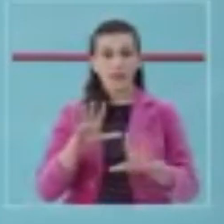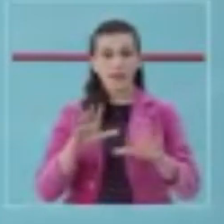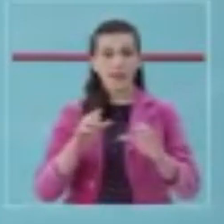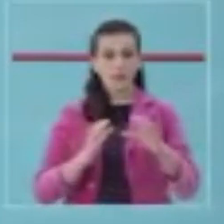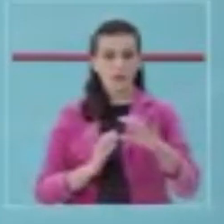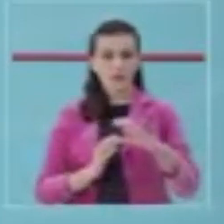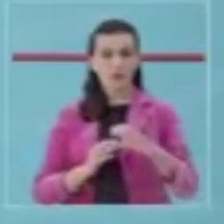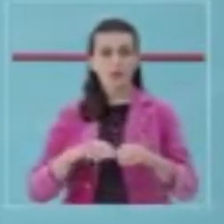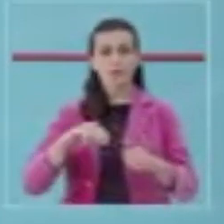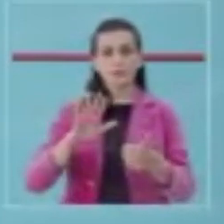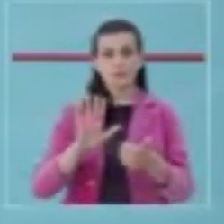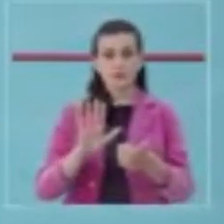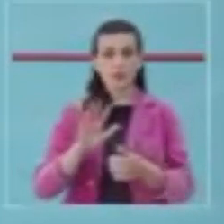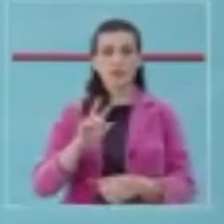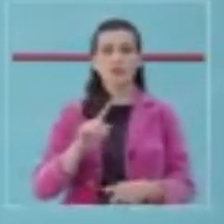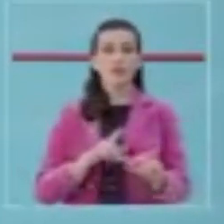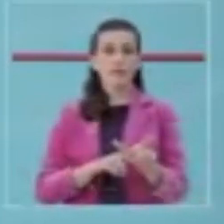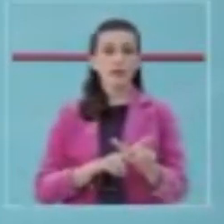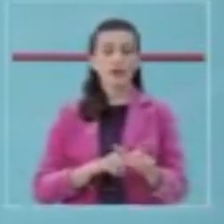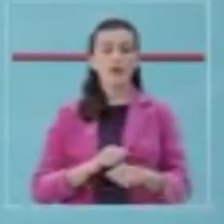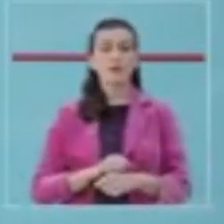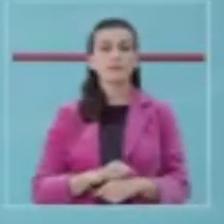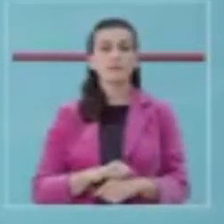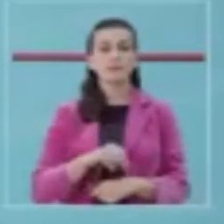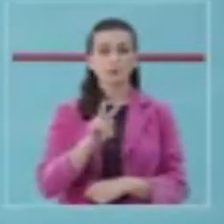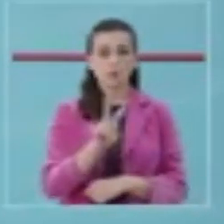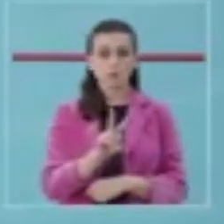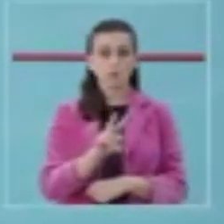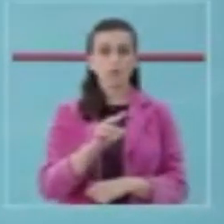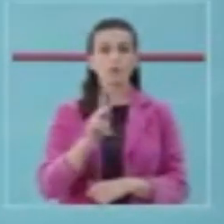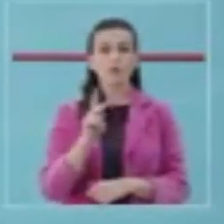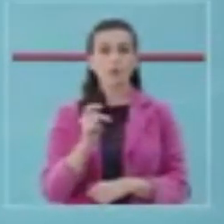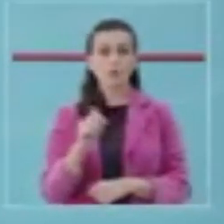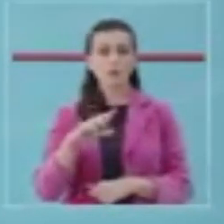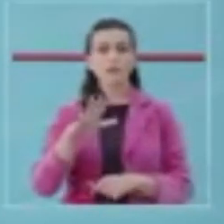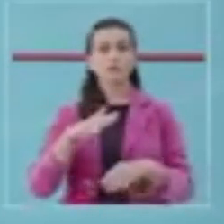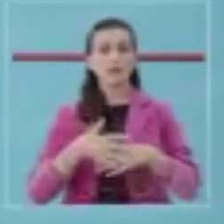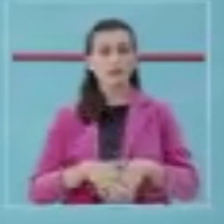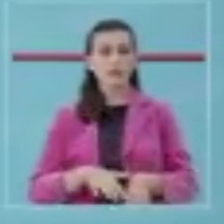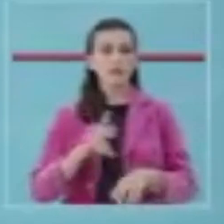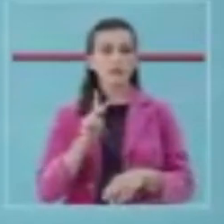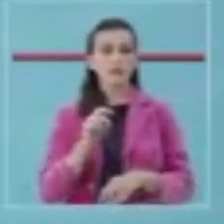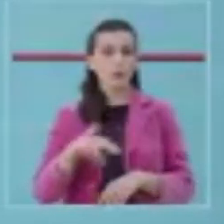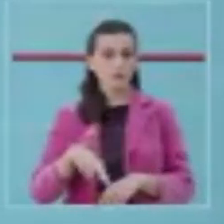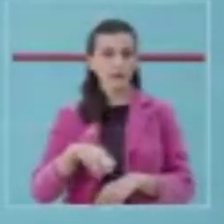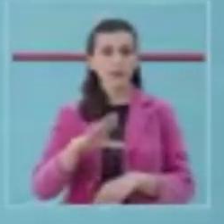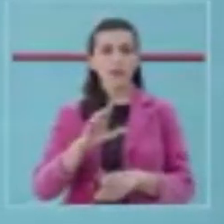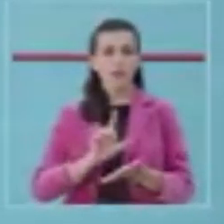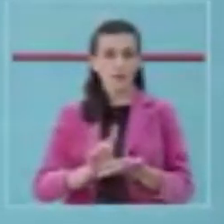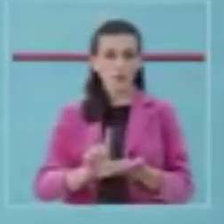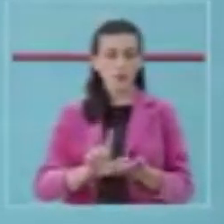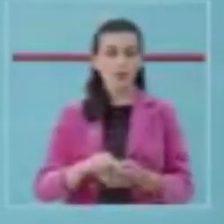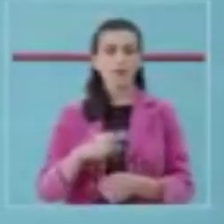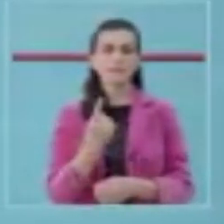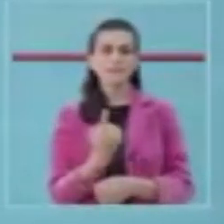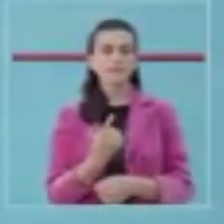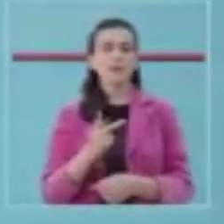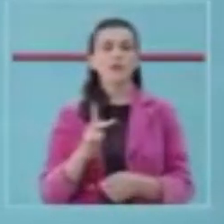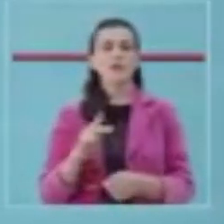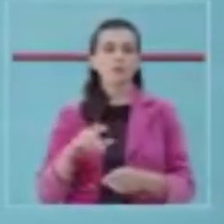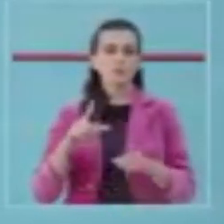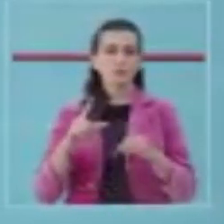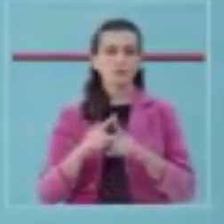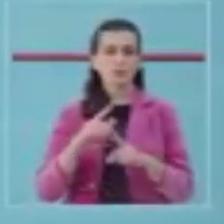në Shkodër, 6 në Vlorë, nga 2 raste përkatësisht në Kukës, Lezh, Kurbin, Lushnjë dhe nga një rast